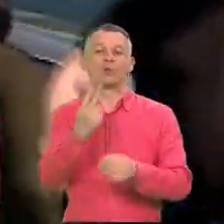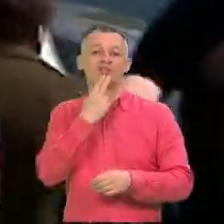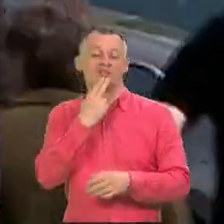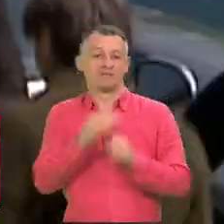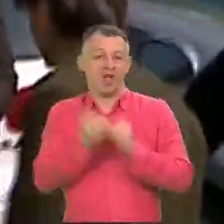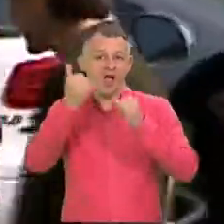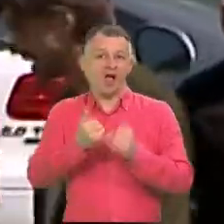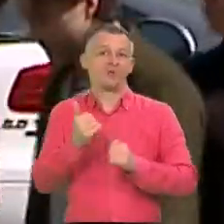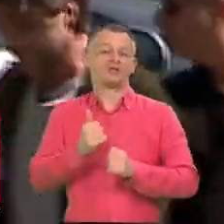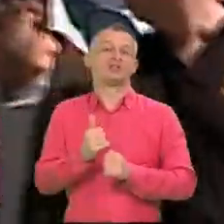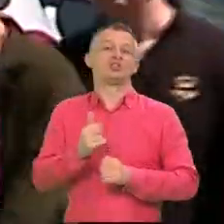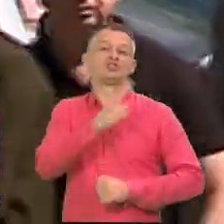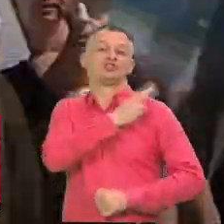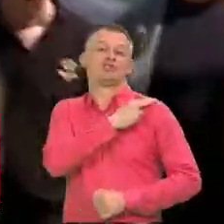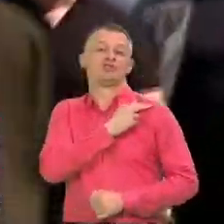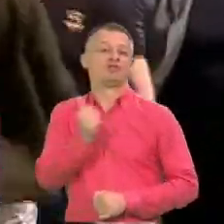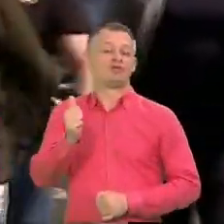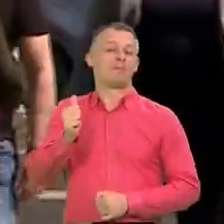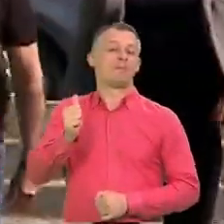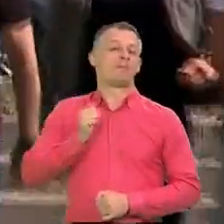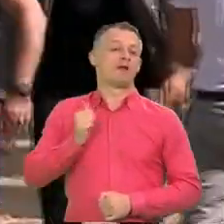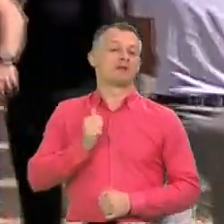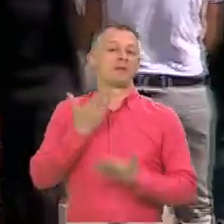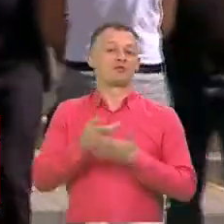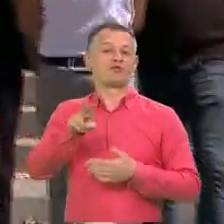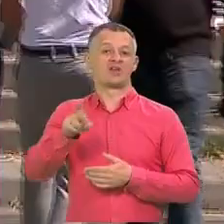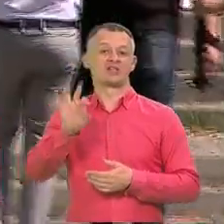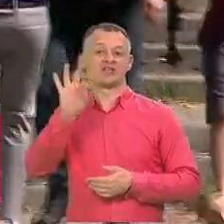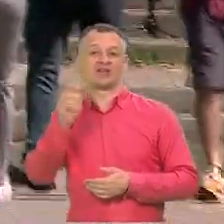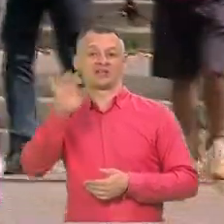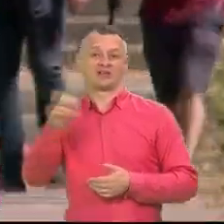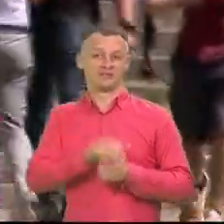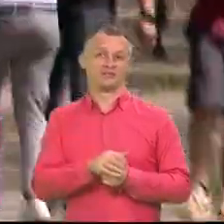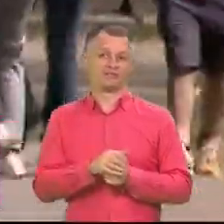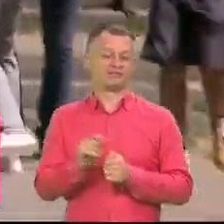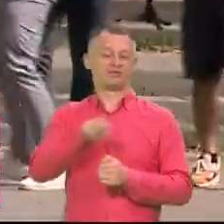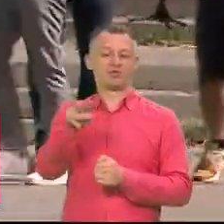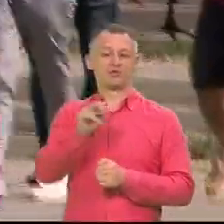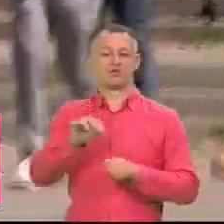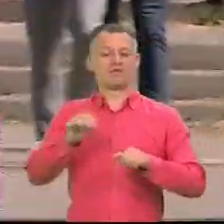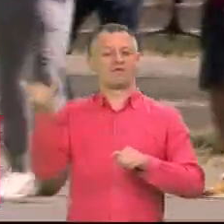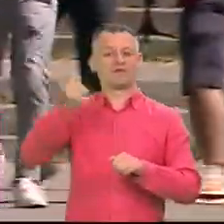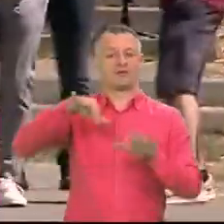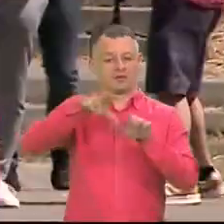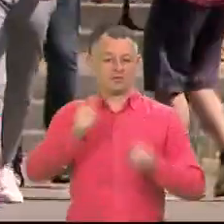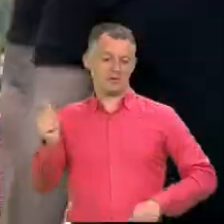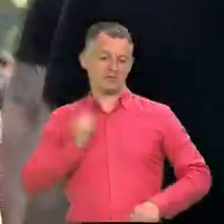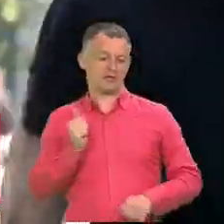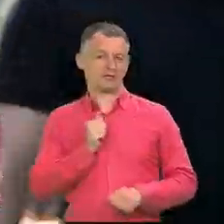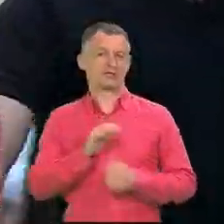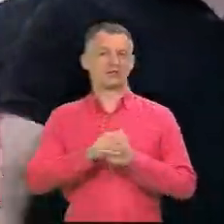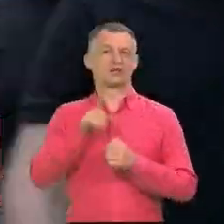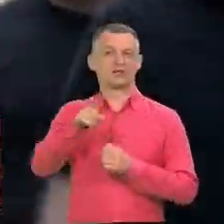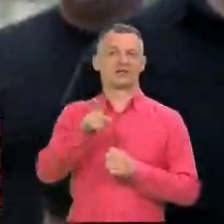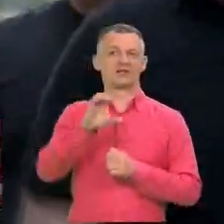șeful securității fraților Tate. Cei doi au venit la tribunal înconjurați de bodyguards. Îmbrăcat în costum și cu un trabuc în mână, Tristan